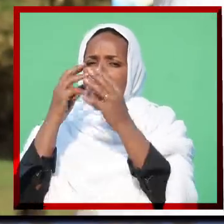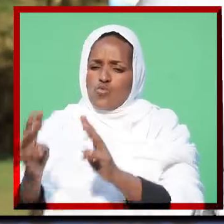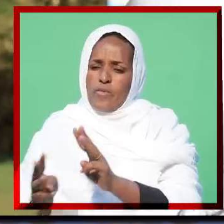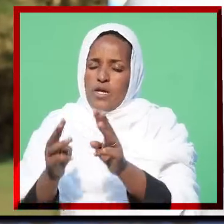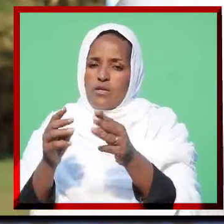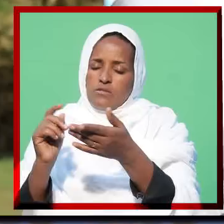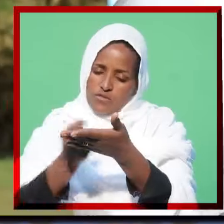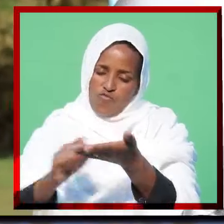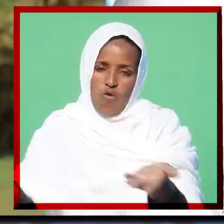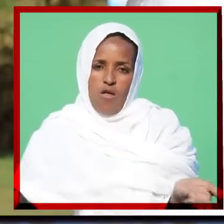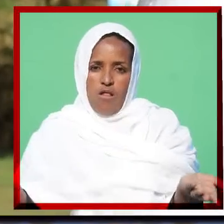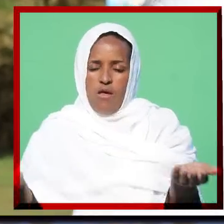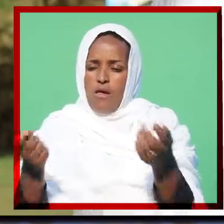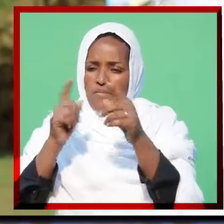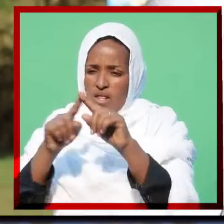መንገድ ይዘግባል